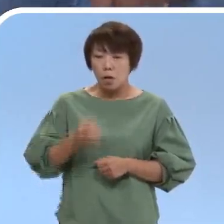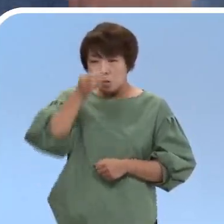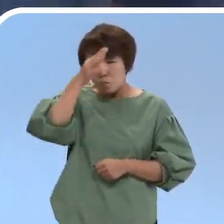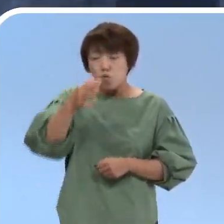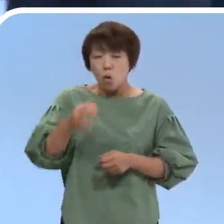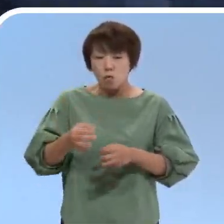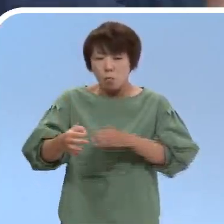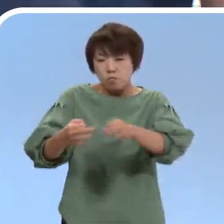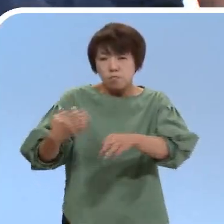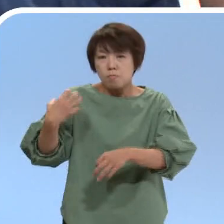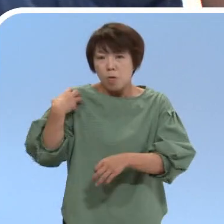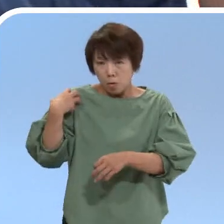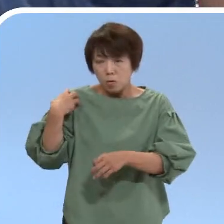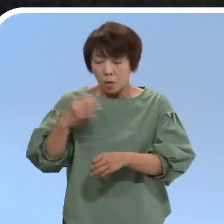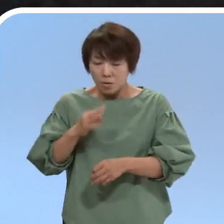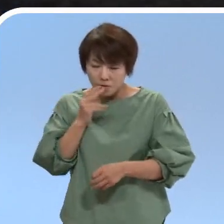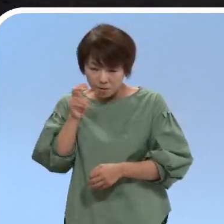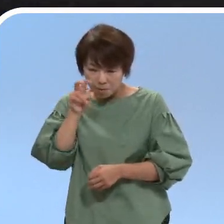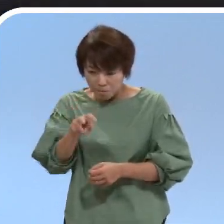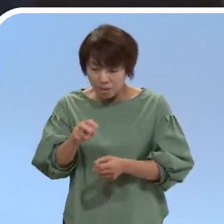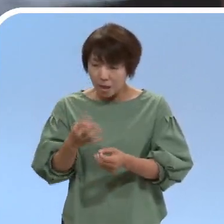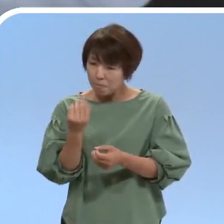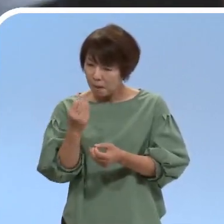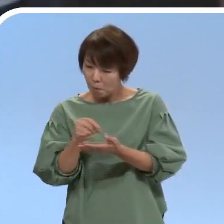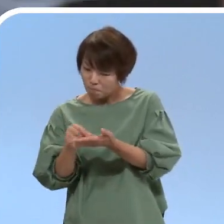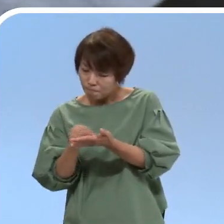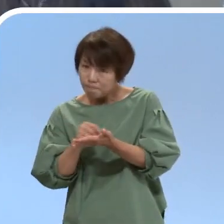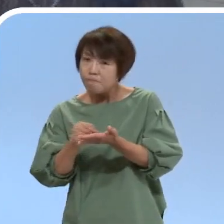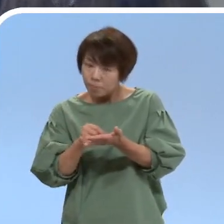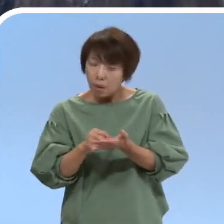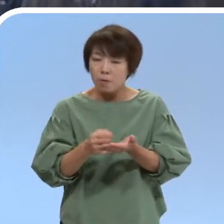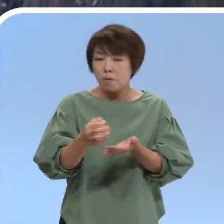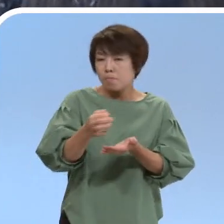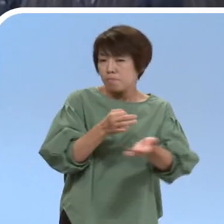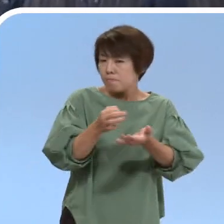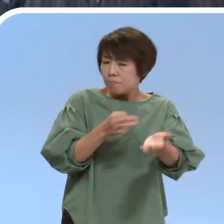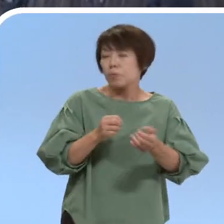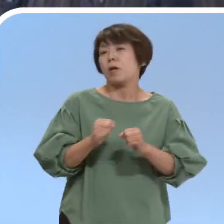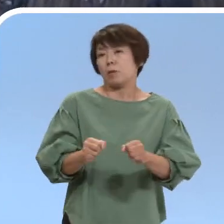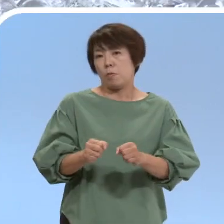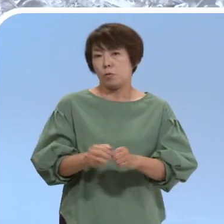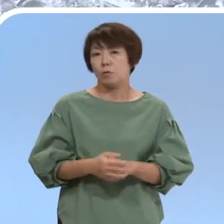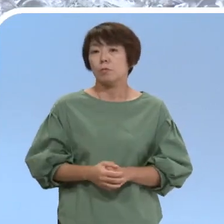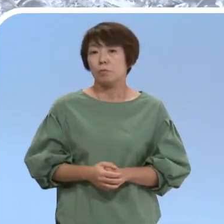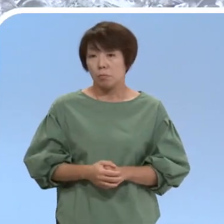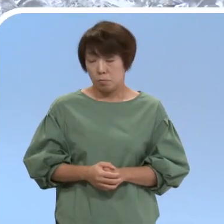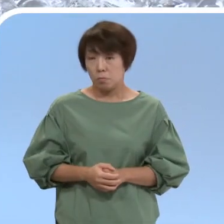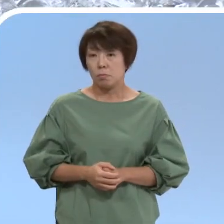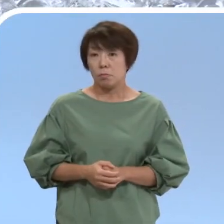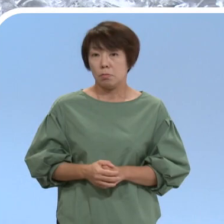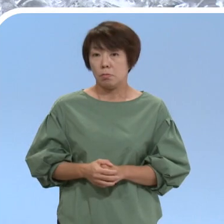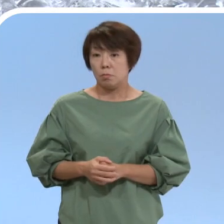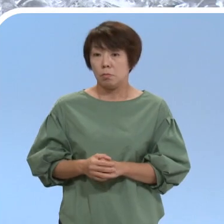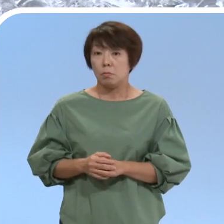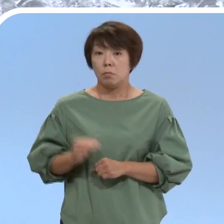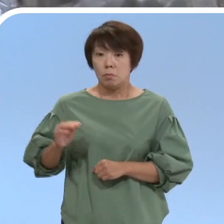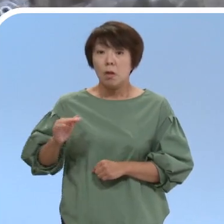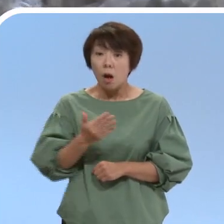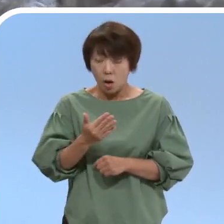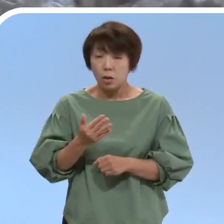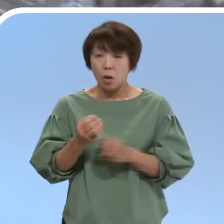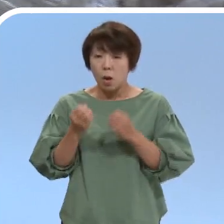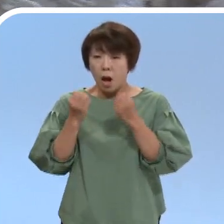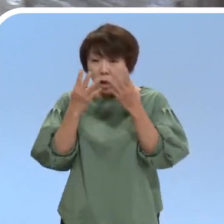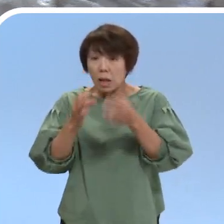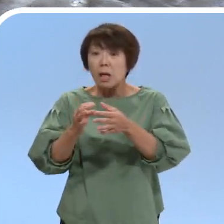プロの仲買さんが手に取って値段を書いて、それぞれで高値が落札される。 シラスは鮮度が